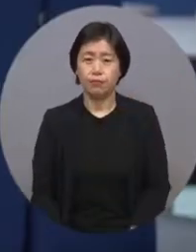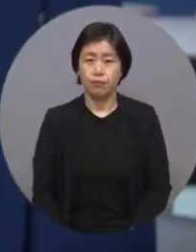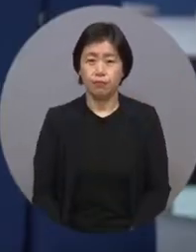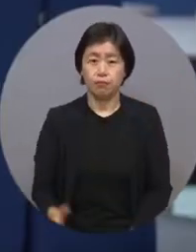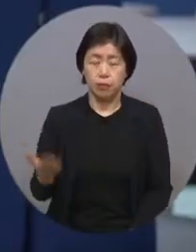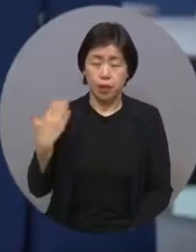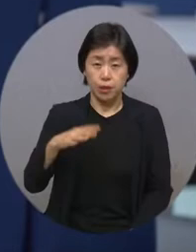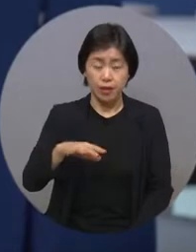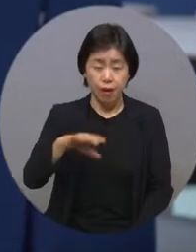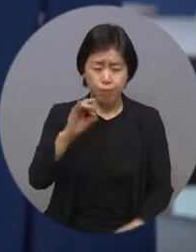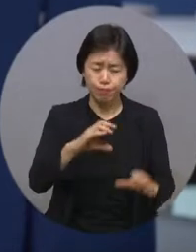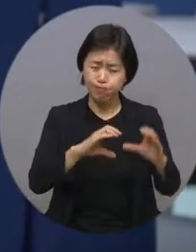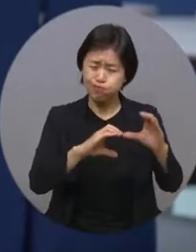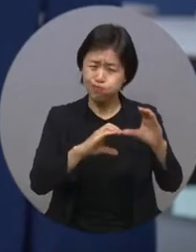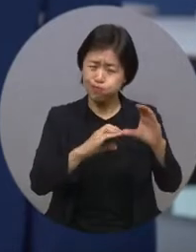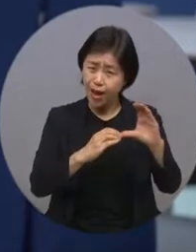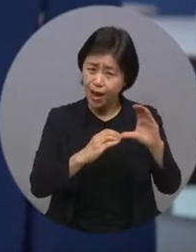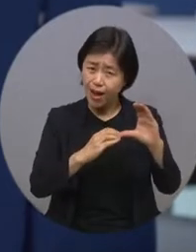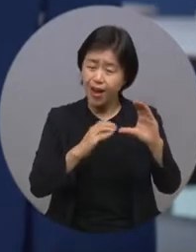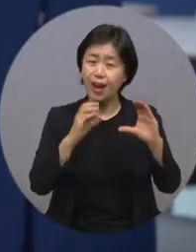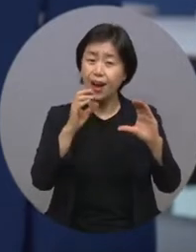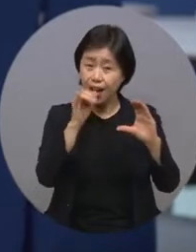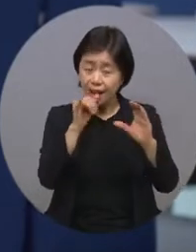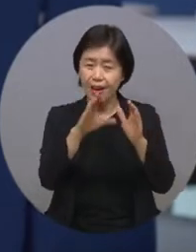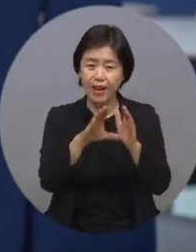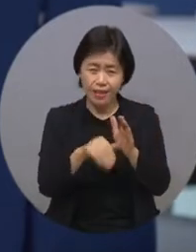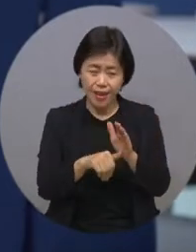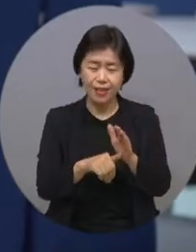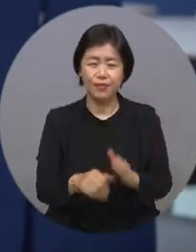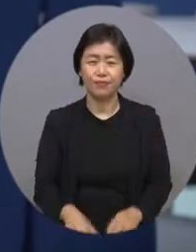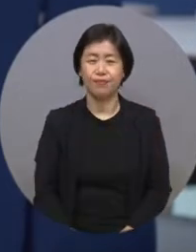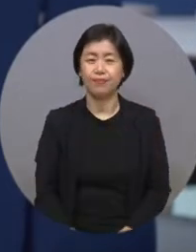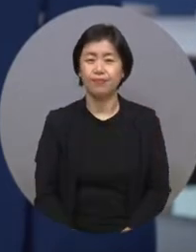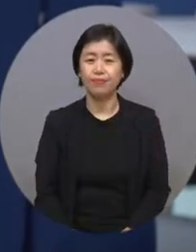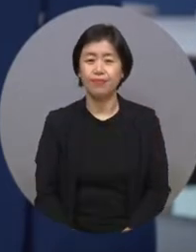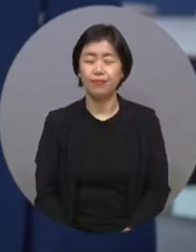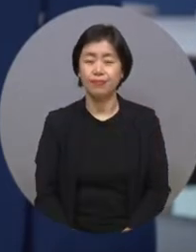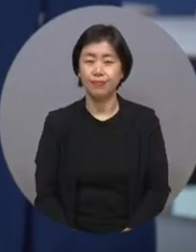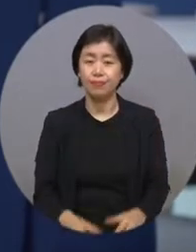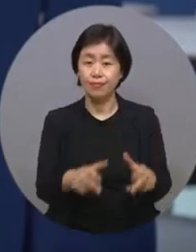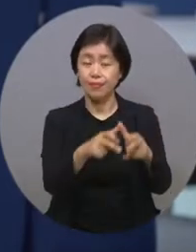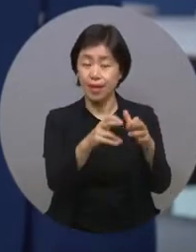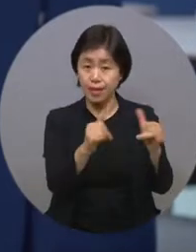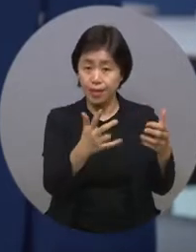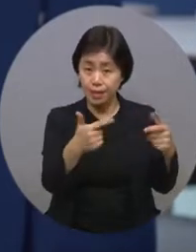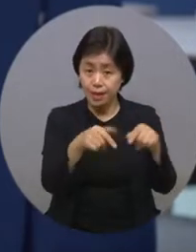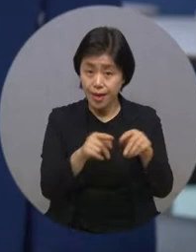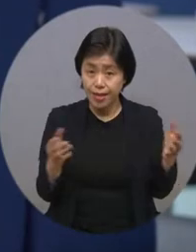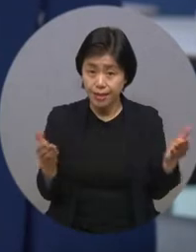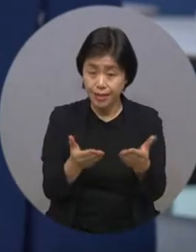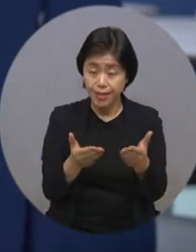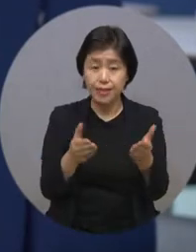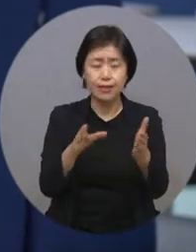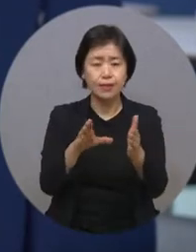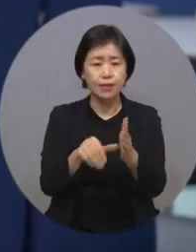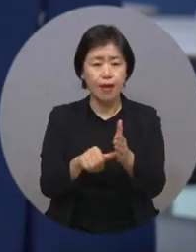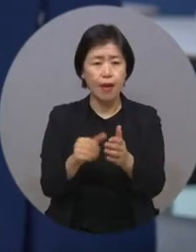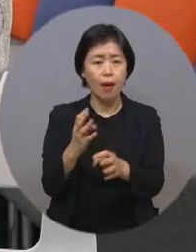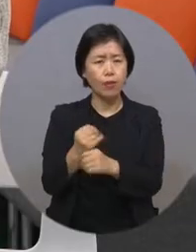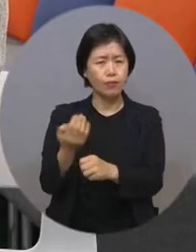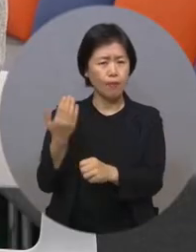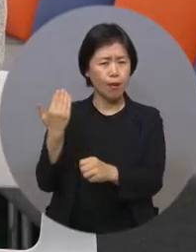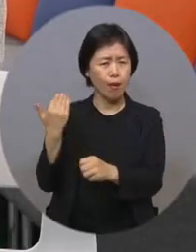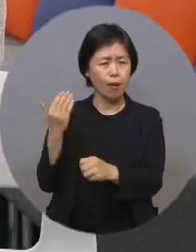당황하셨다고 하셨잖아요. 장애 사원분들과 함께 일을 하시는 게 네. 그럼 이렇게 장애 사원분들과 함께 일을 하게 되신 지가 어느 정도